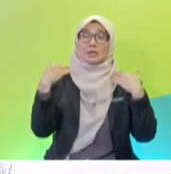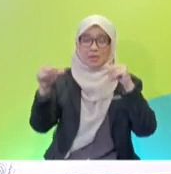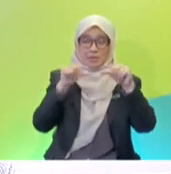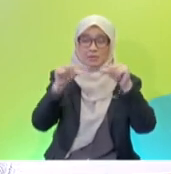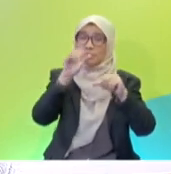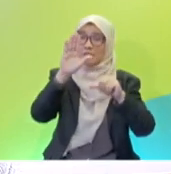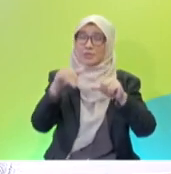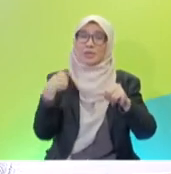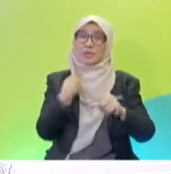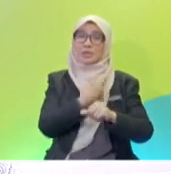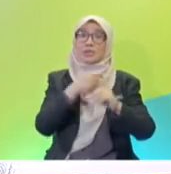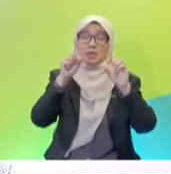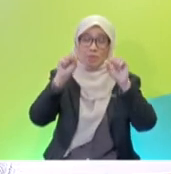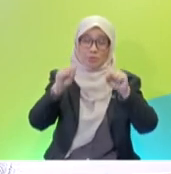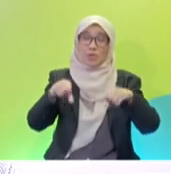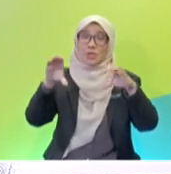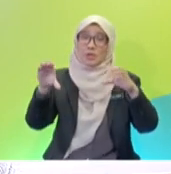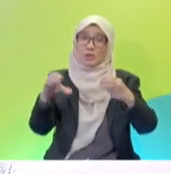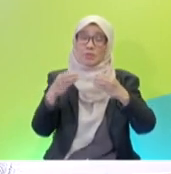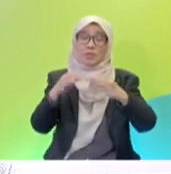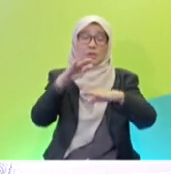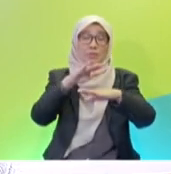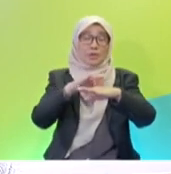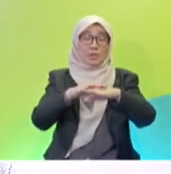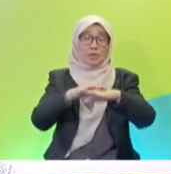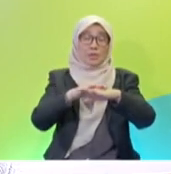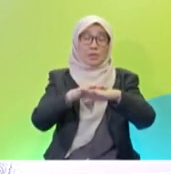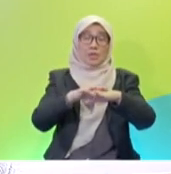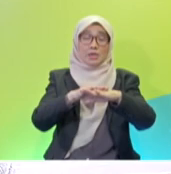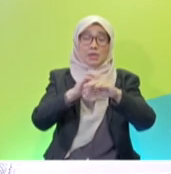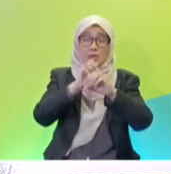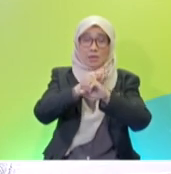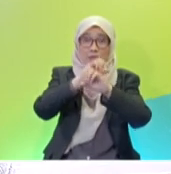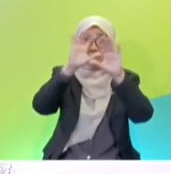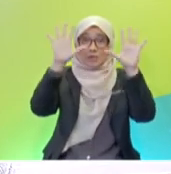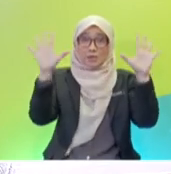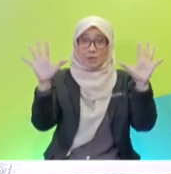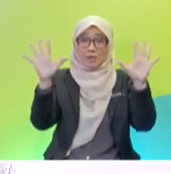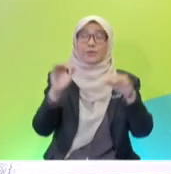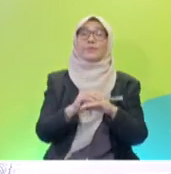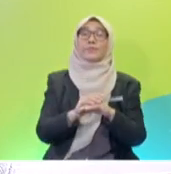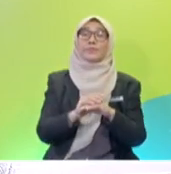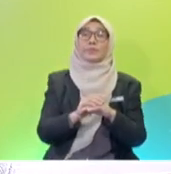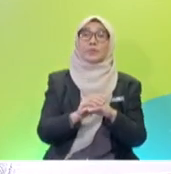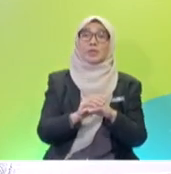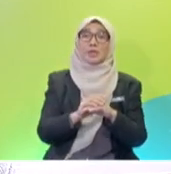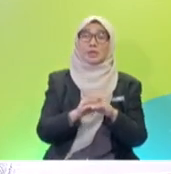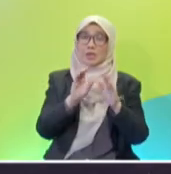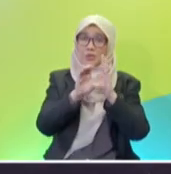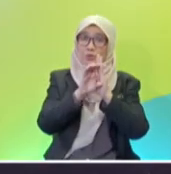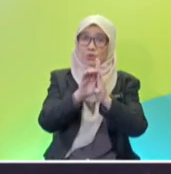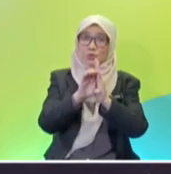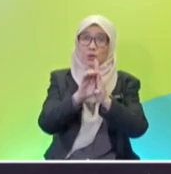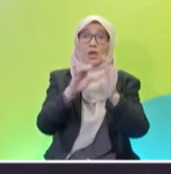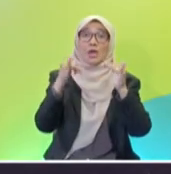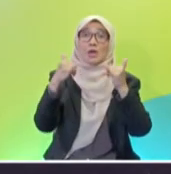yang kita boleh jalankan dengan mudah pada waktu terang atau pada waktu siang hari. Contohnya tadi adik-adik kita bermain